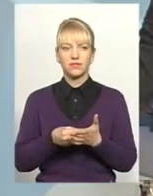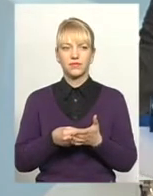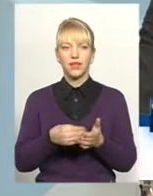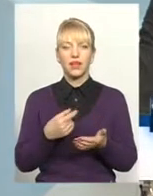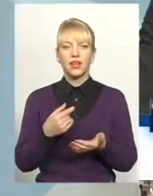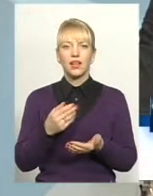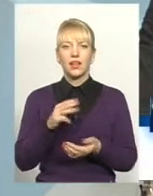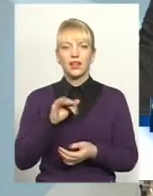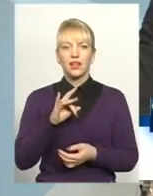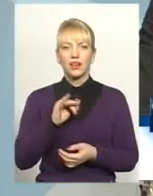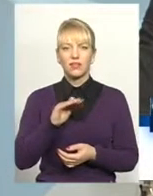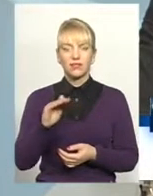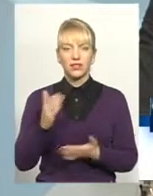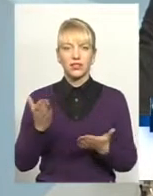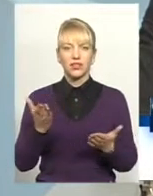Тарифи, які зараз